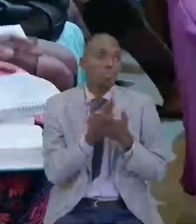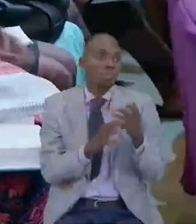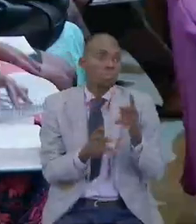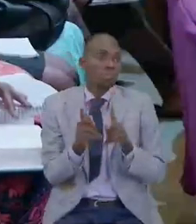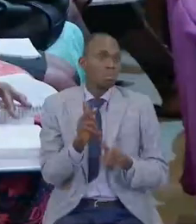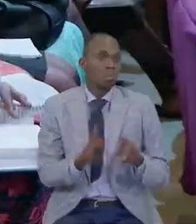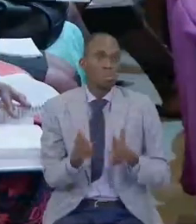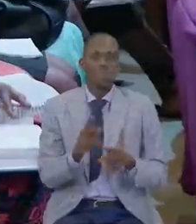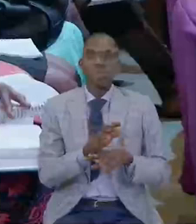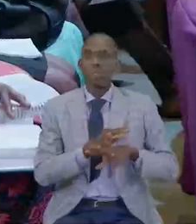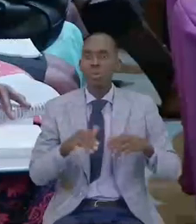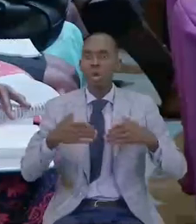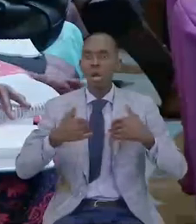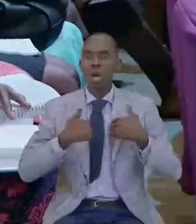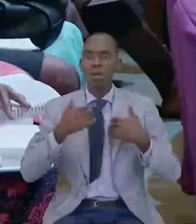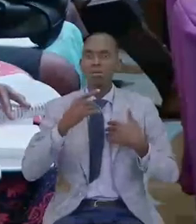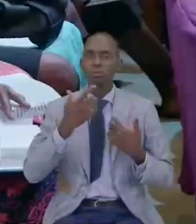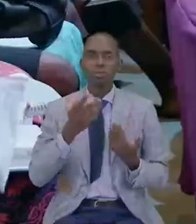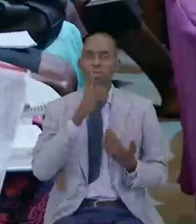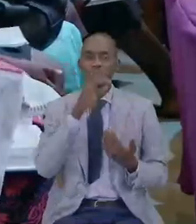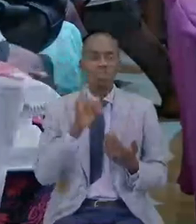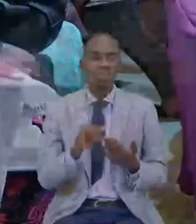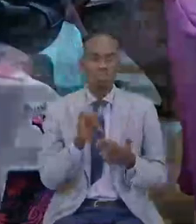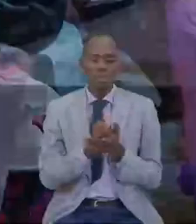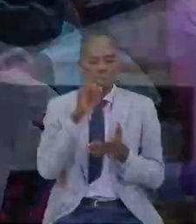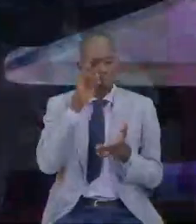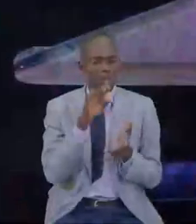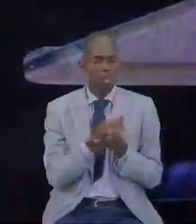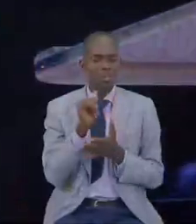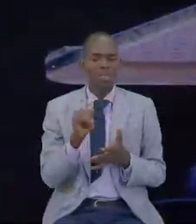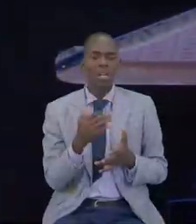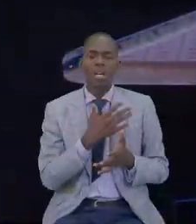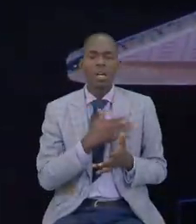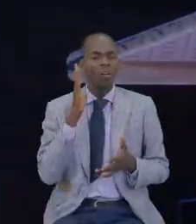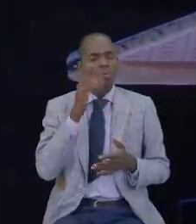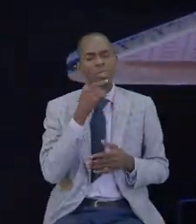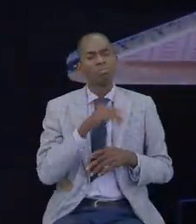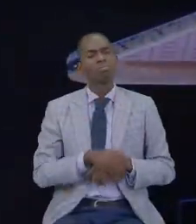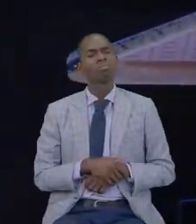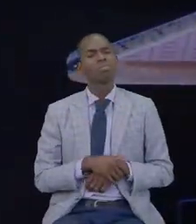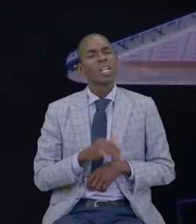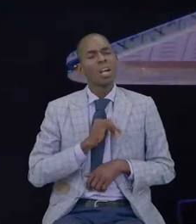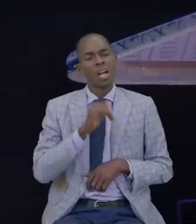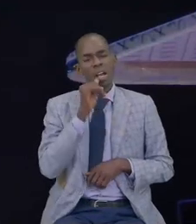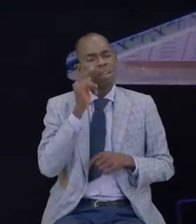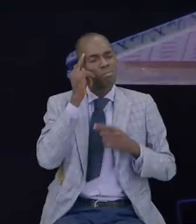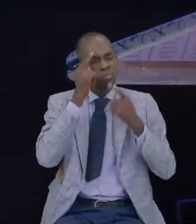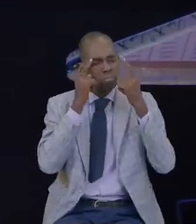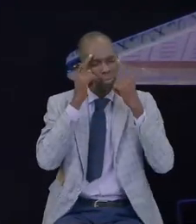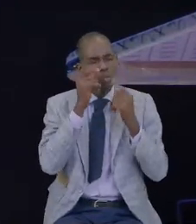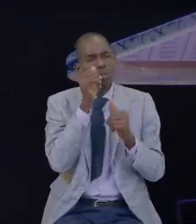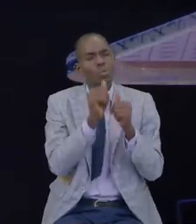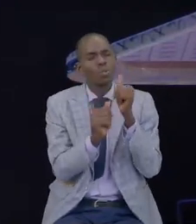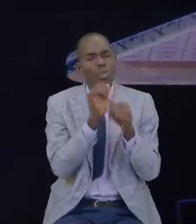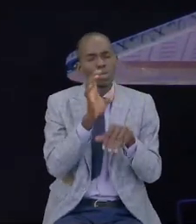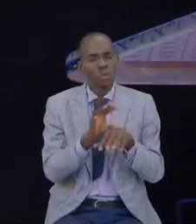n'ont aucune fondation, ils n'ont pas de fondement. Et dit, en fait, je considère quelle église aller. Et finalement, il